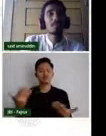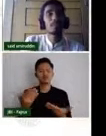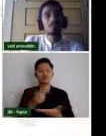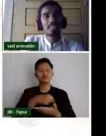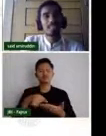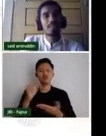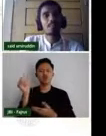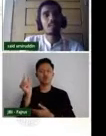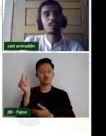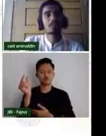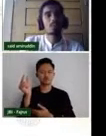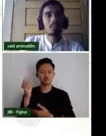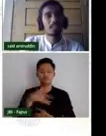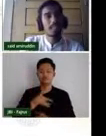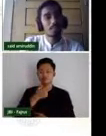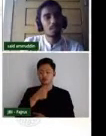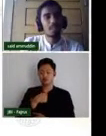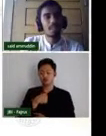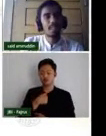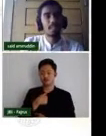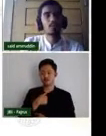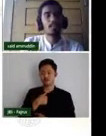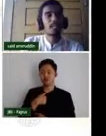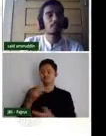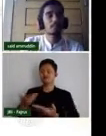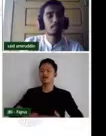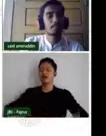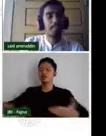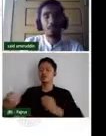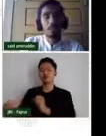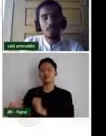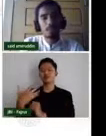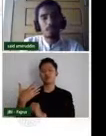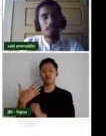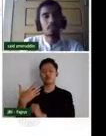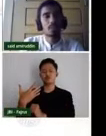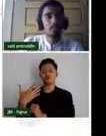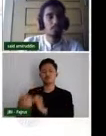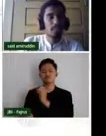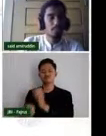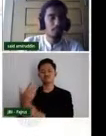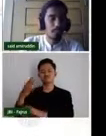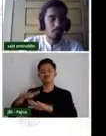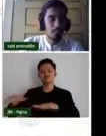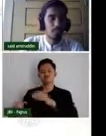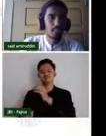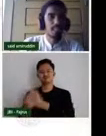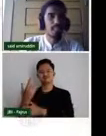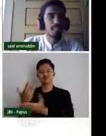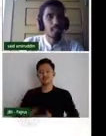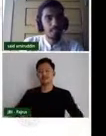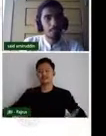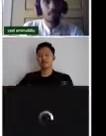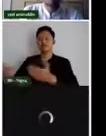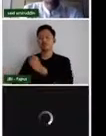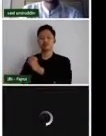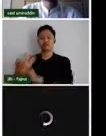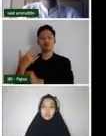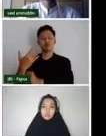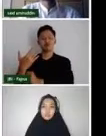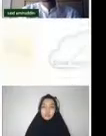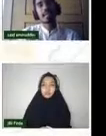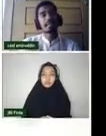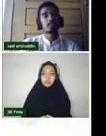pertama menurut saya, pengaruh lingkungan terhadap perkembangan anak itu sangat sangat mempengaruhi. Lingkungan itu sangat mempengaruhi terhadap